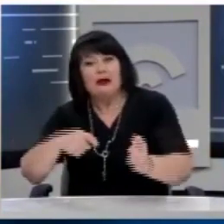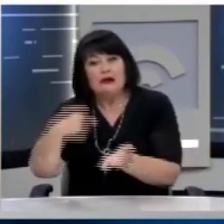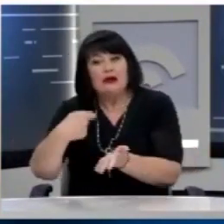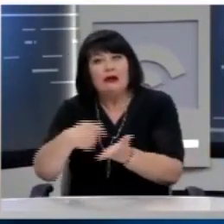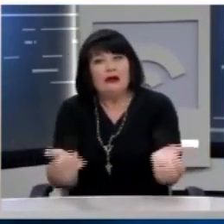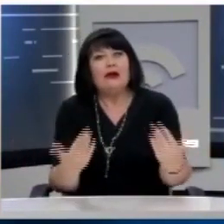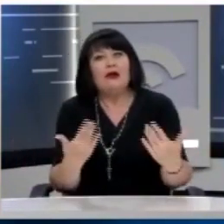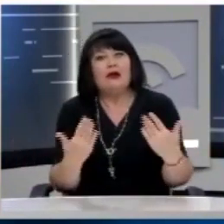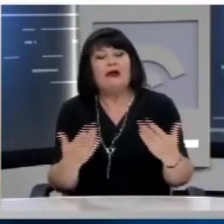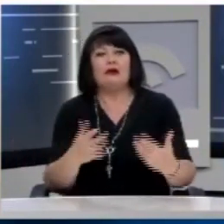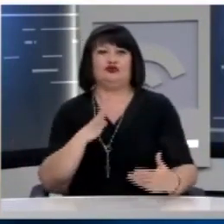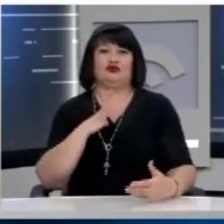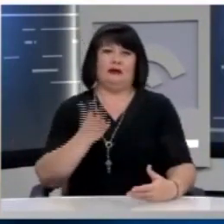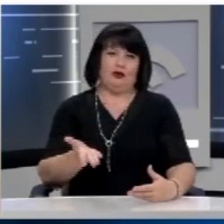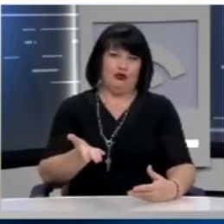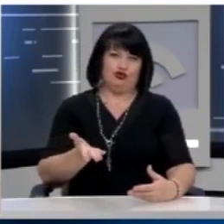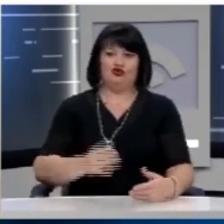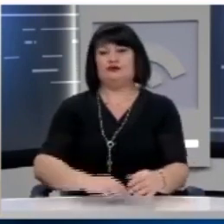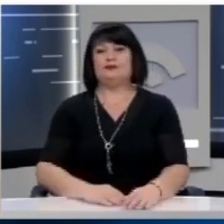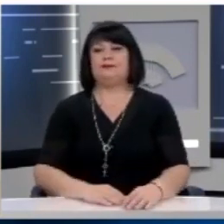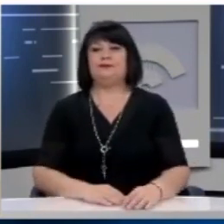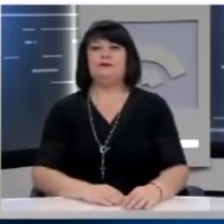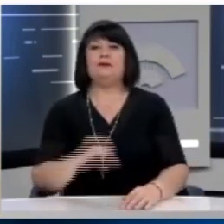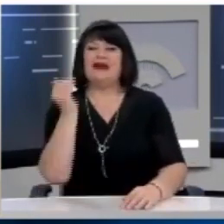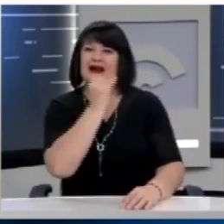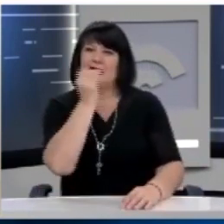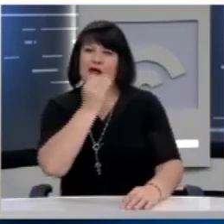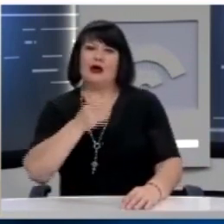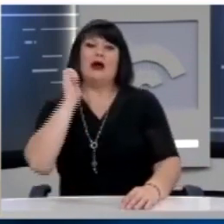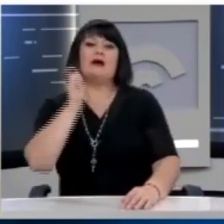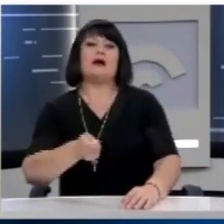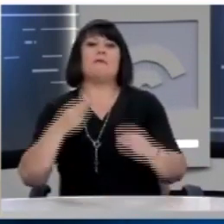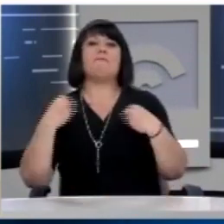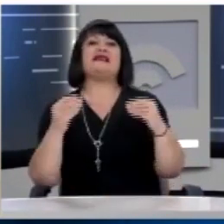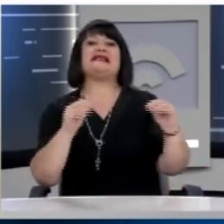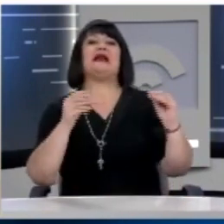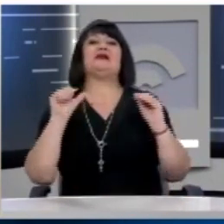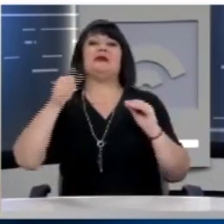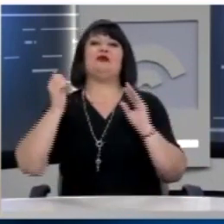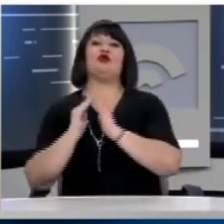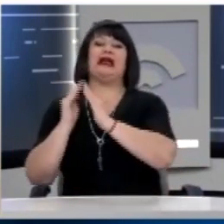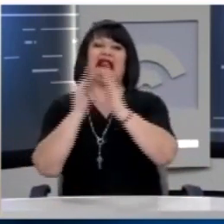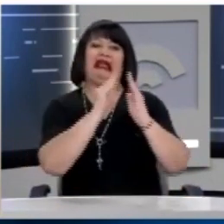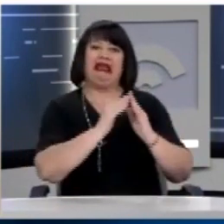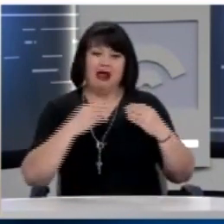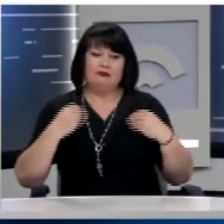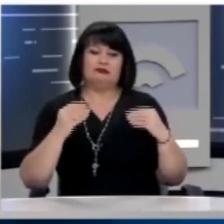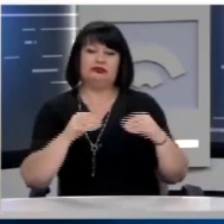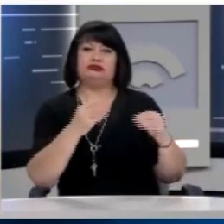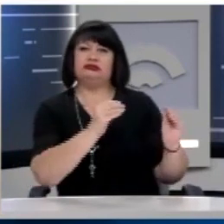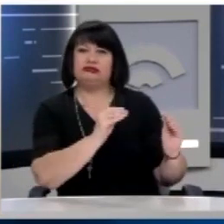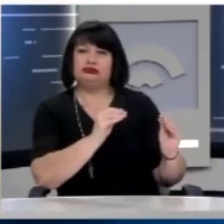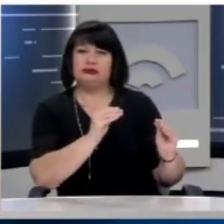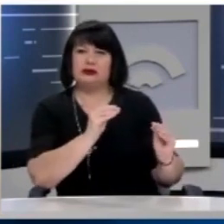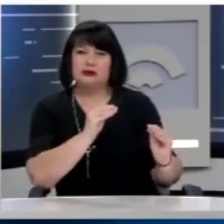στα υπερχρεωμένα αυτά λαϊκά νοικοκυριά, με επιτάχυση των πληστηριασμών στο όνομα της διαχείρισης και της μείωσης